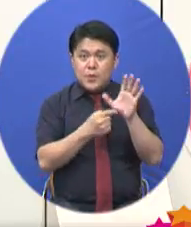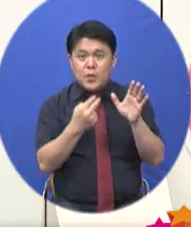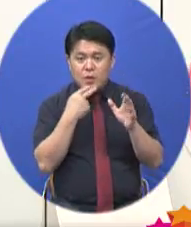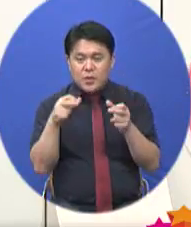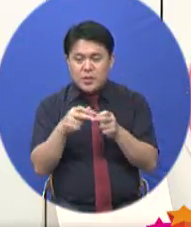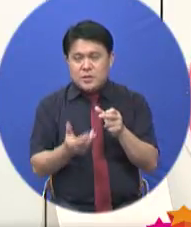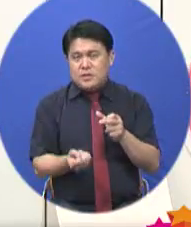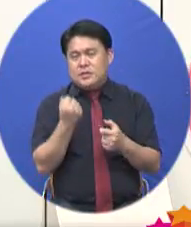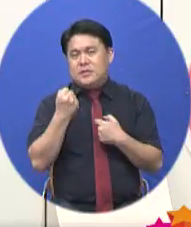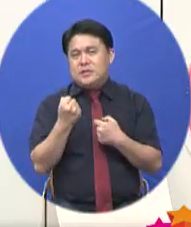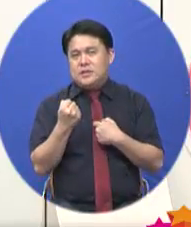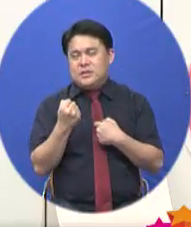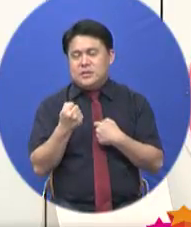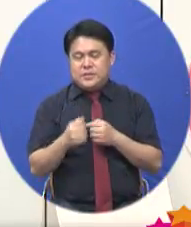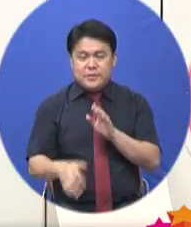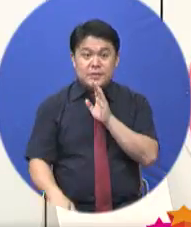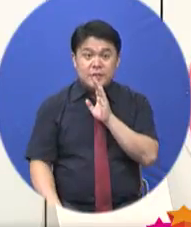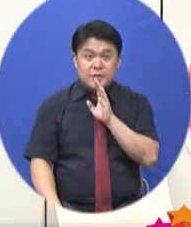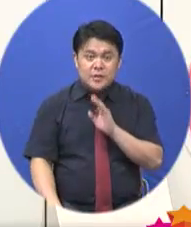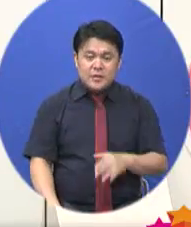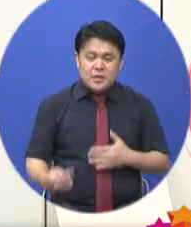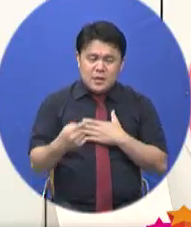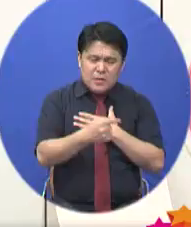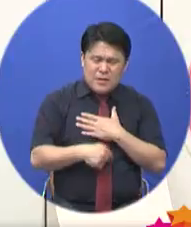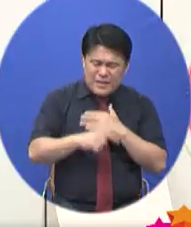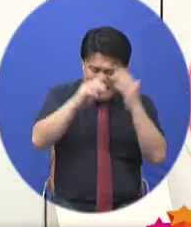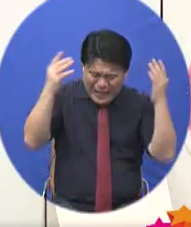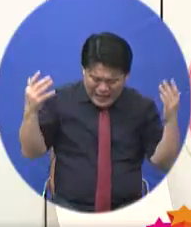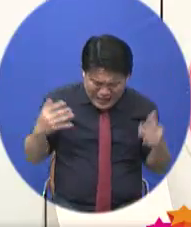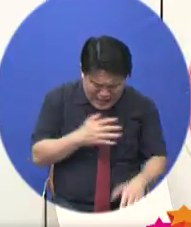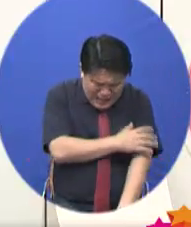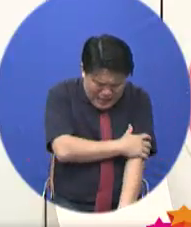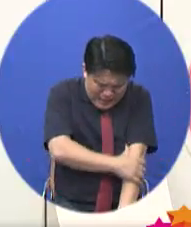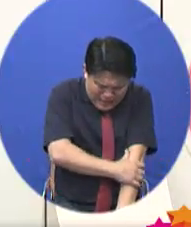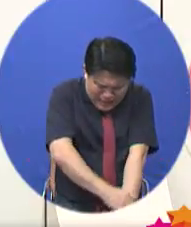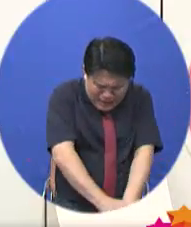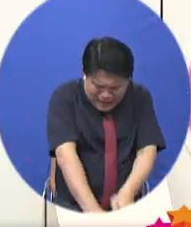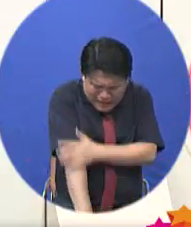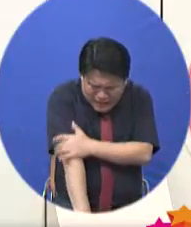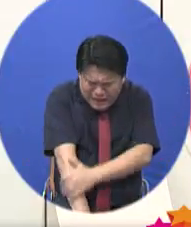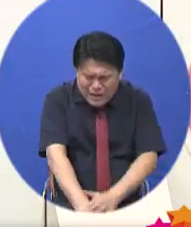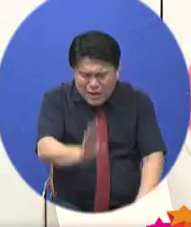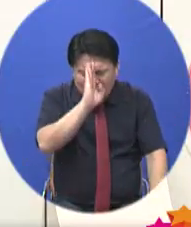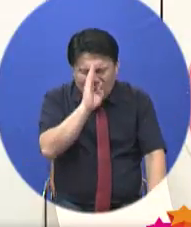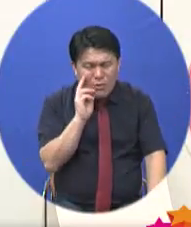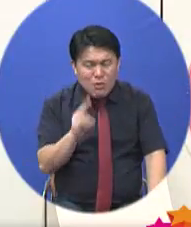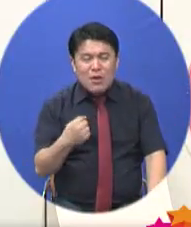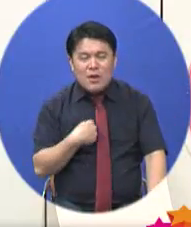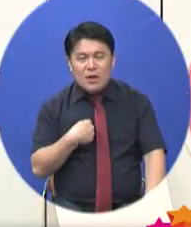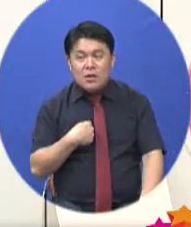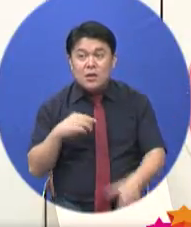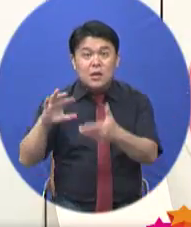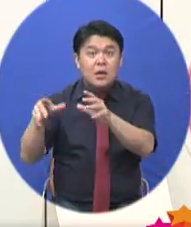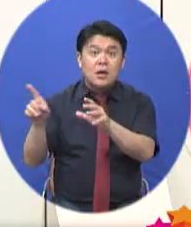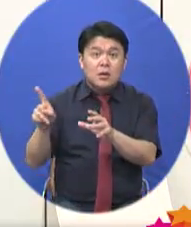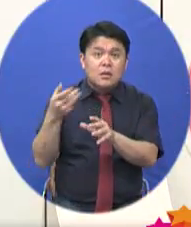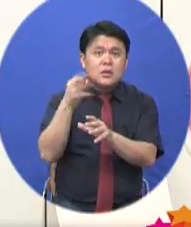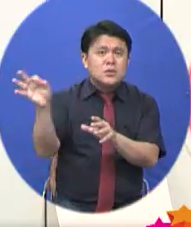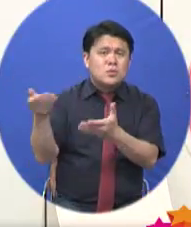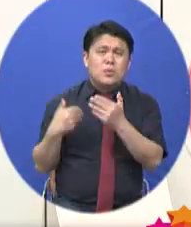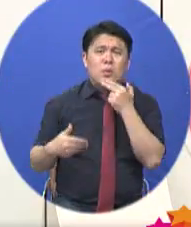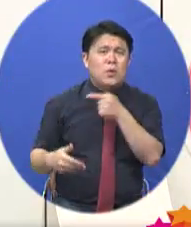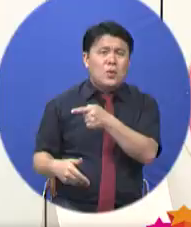된 거죠. 속이 그렇죠. 몸이 전체가 이 저 종합병원이 됐어요. 아, 근데 네, 네. 나라에서 그걸 인정을